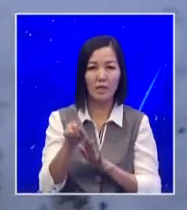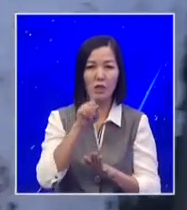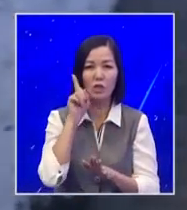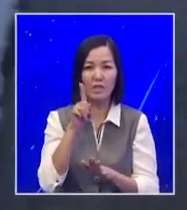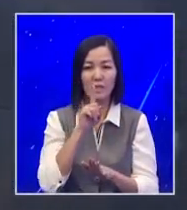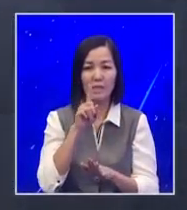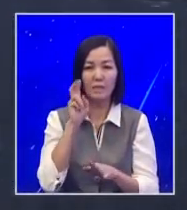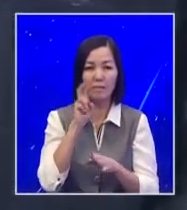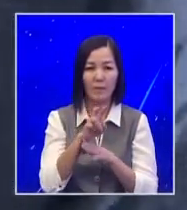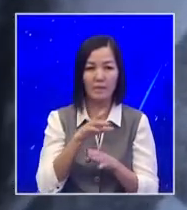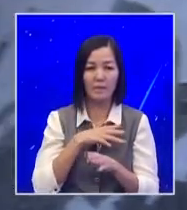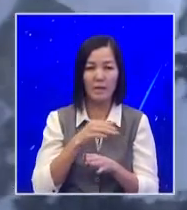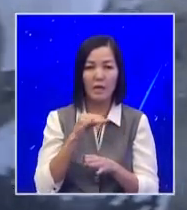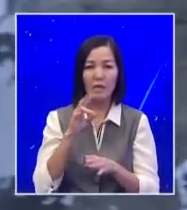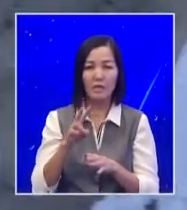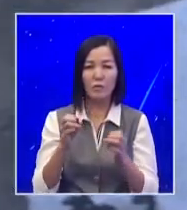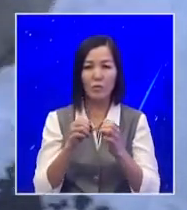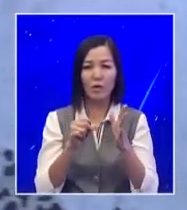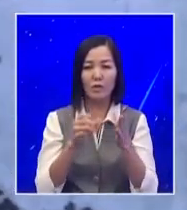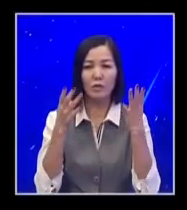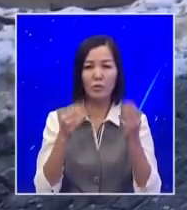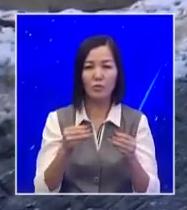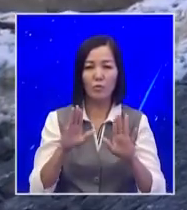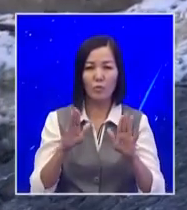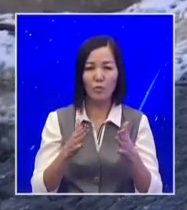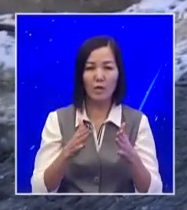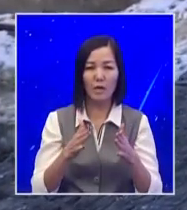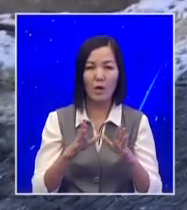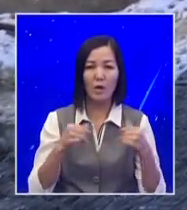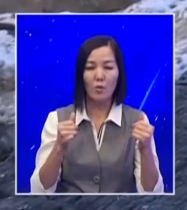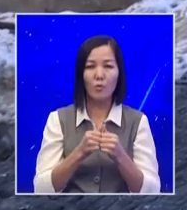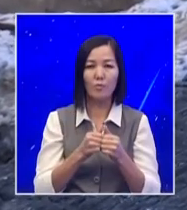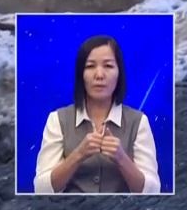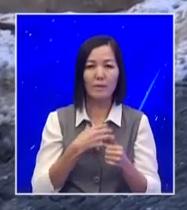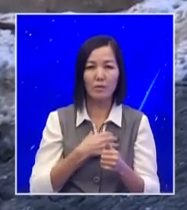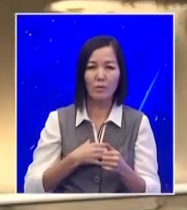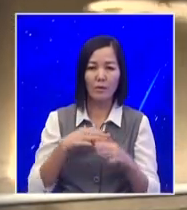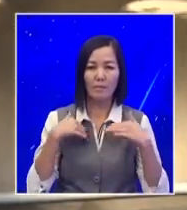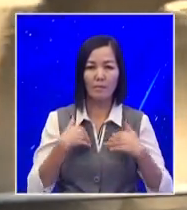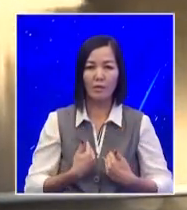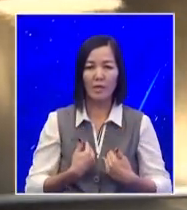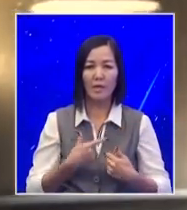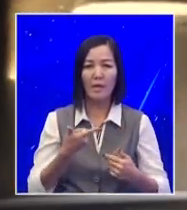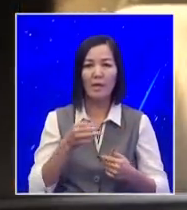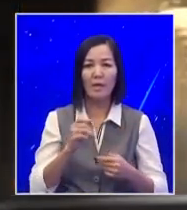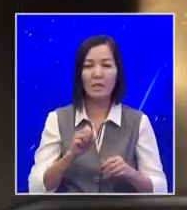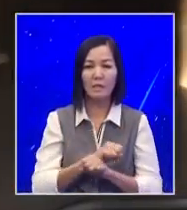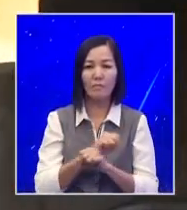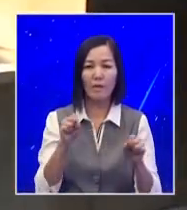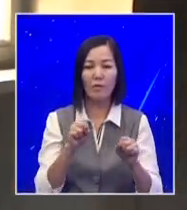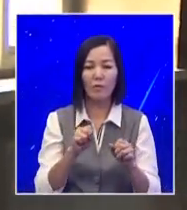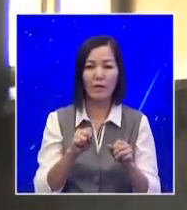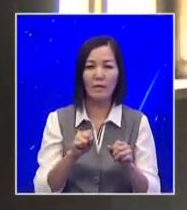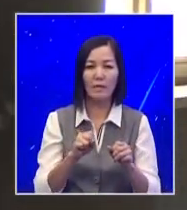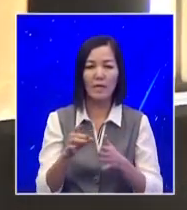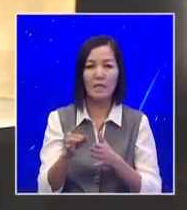осы ұяда өтті. 90-ның 16 күнгі оқиға отбасын кәдімгідей есеңгіретіп тастады. Үйдегі газ балонынан ақау шығып,